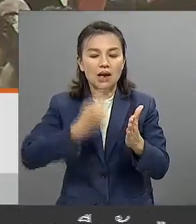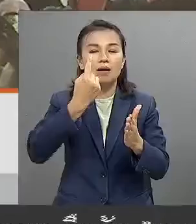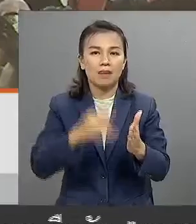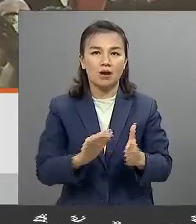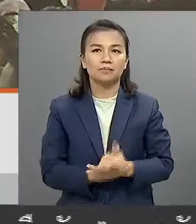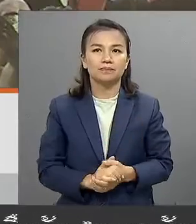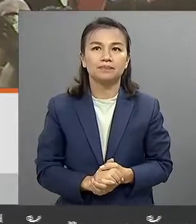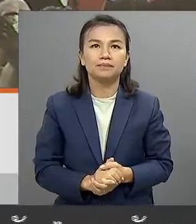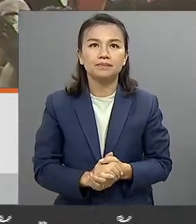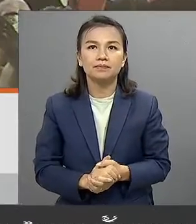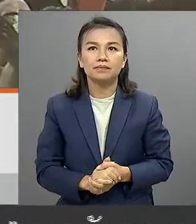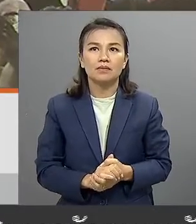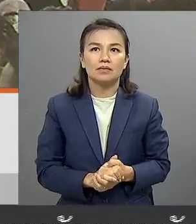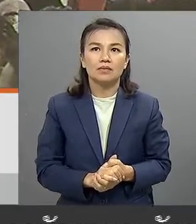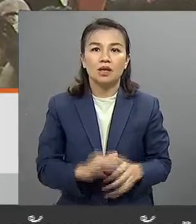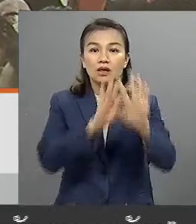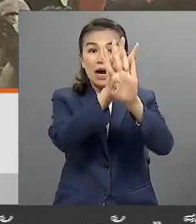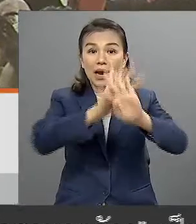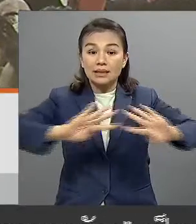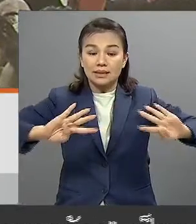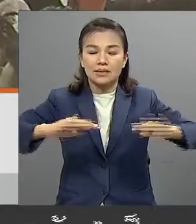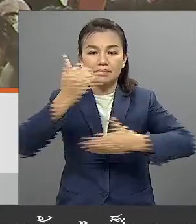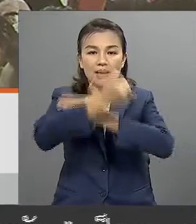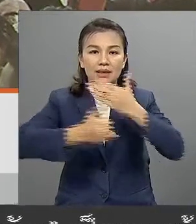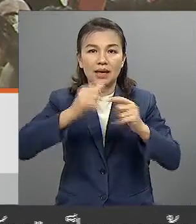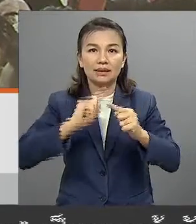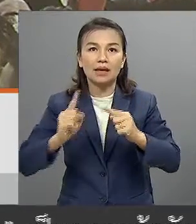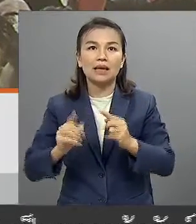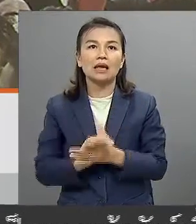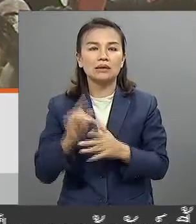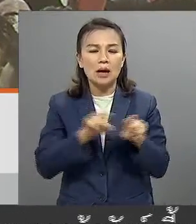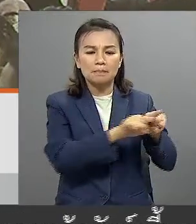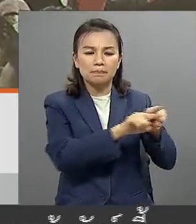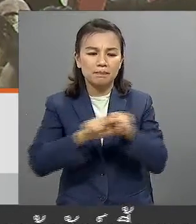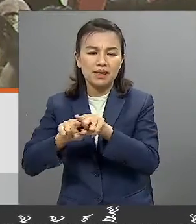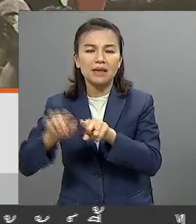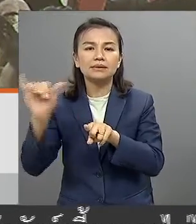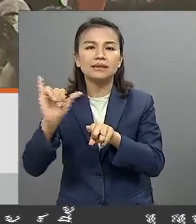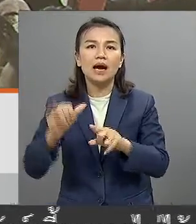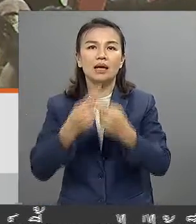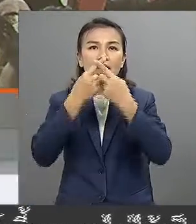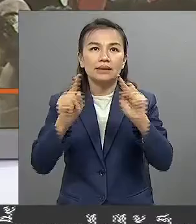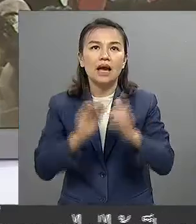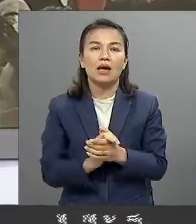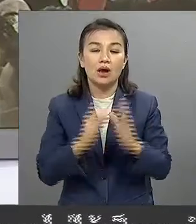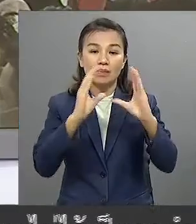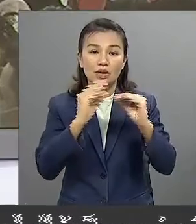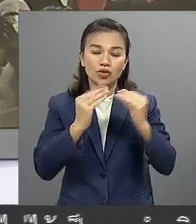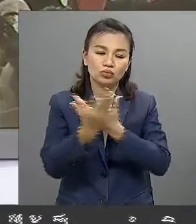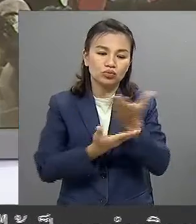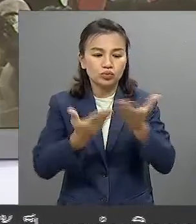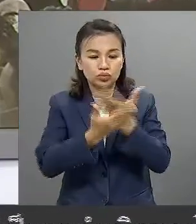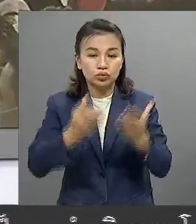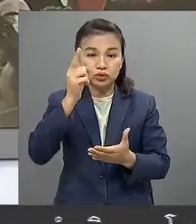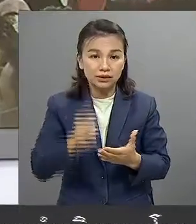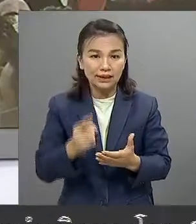ทีของประเทศสมาชิกอาเซียนยังไม่เป็นไปในแนวทางเดียวกันแต่เชื่อว่าไม่มีเมื่อมีการหารือกันอย่างจริงจังก็น่าจะหาข้อ